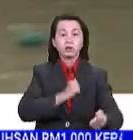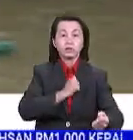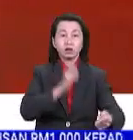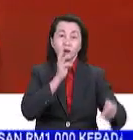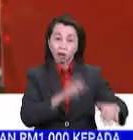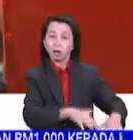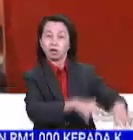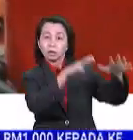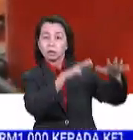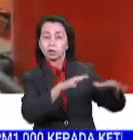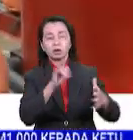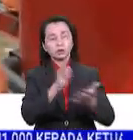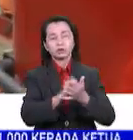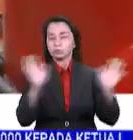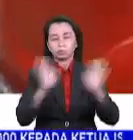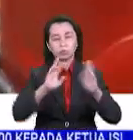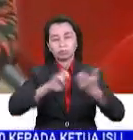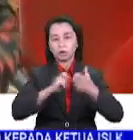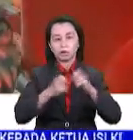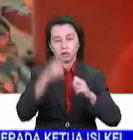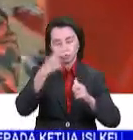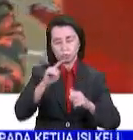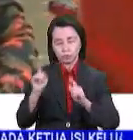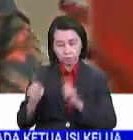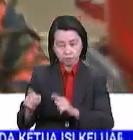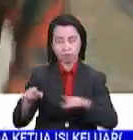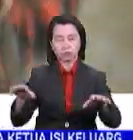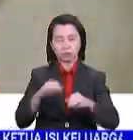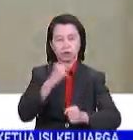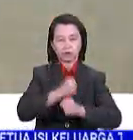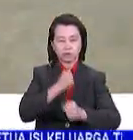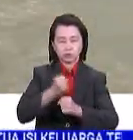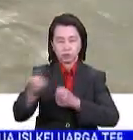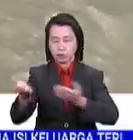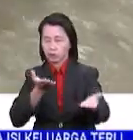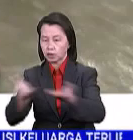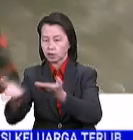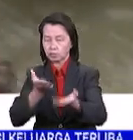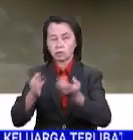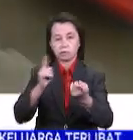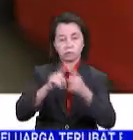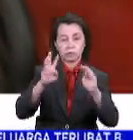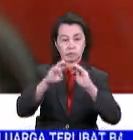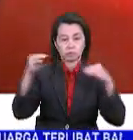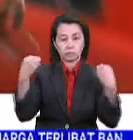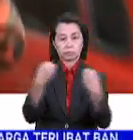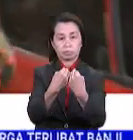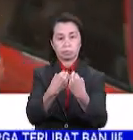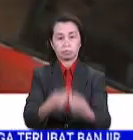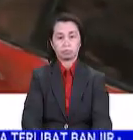tenggelamnya air, ia bukan penghalang untuk beliau menjalankan tugas berkhidmat kepada masyarakat.